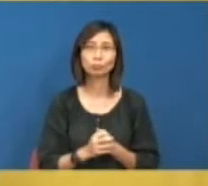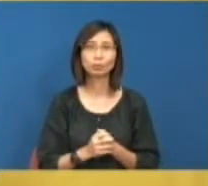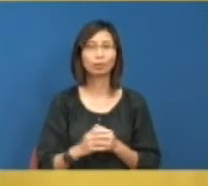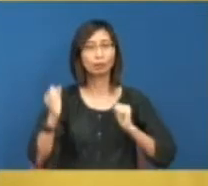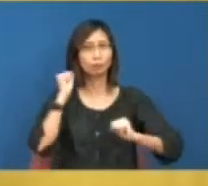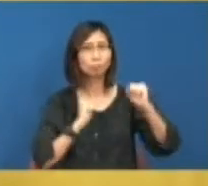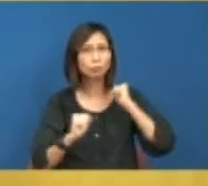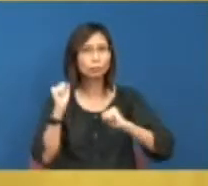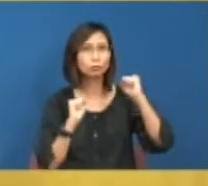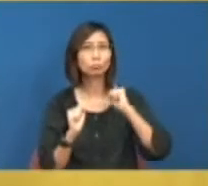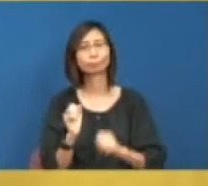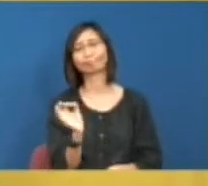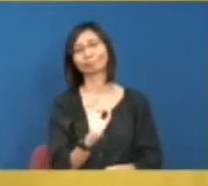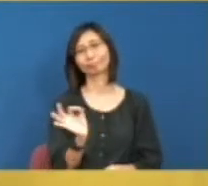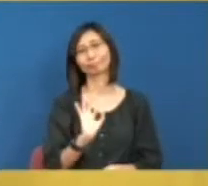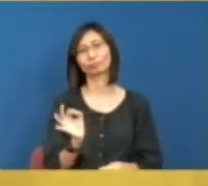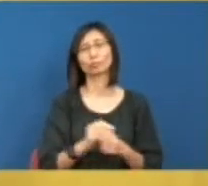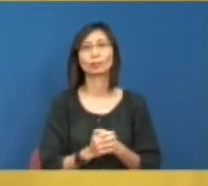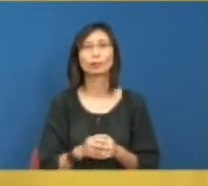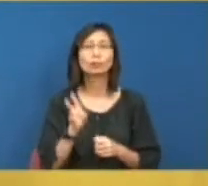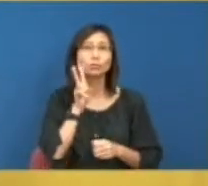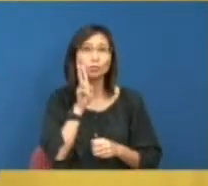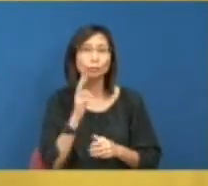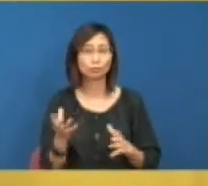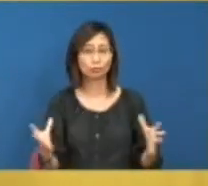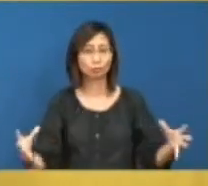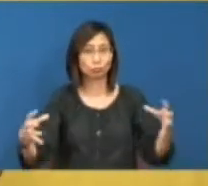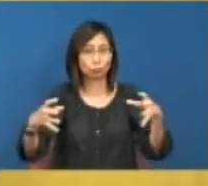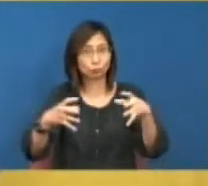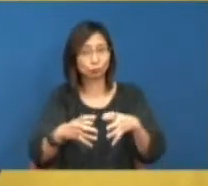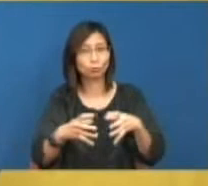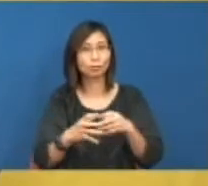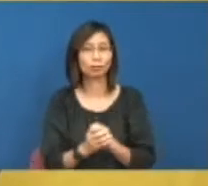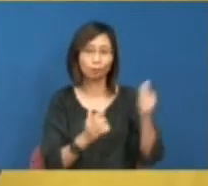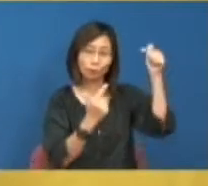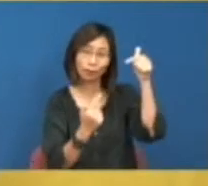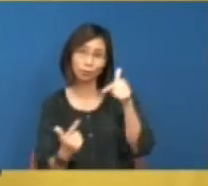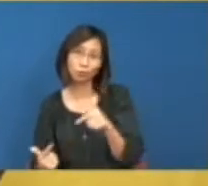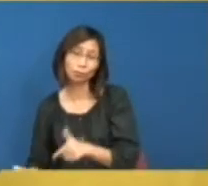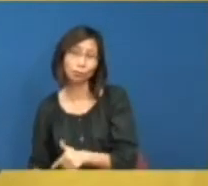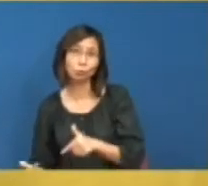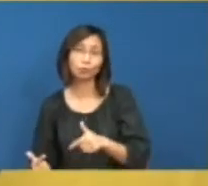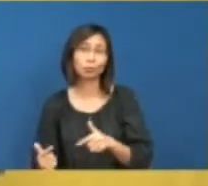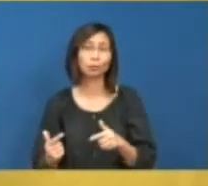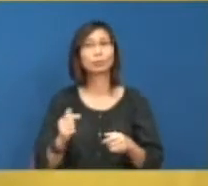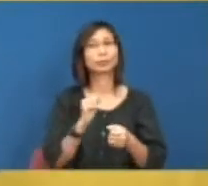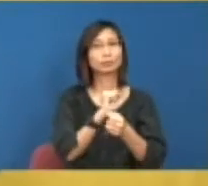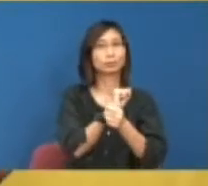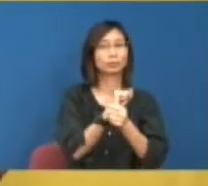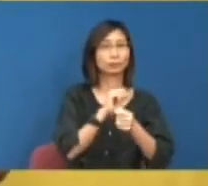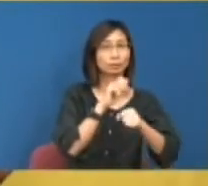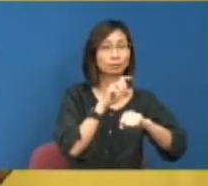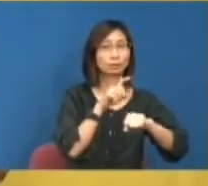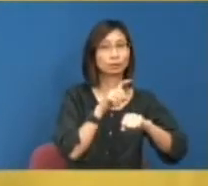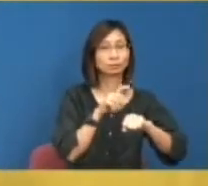咧？係嘛？如果我哋唔形成呢個東西嘅時候，我哋點樣永守街頭咧？係咩？我哋永守唔到噶嘛？十五分鐘去抬你就抬